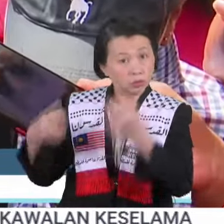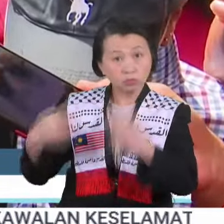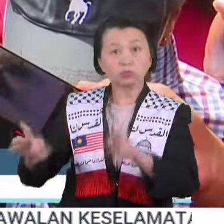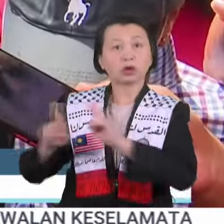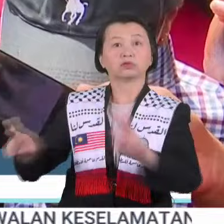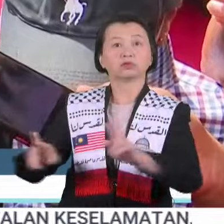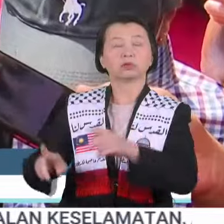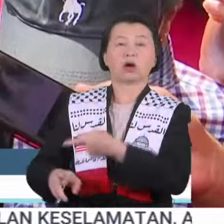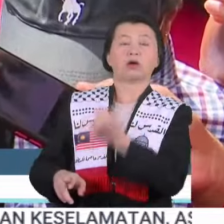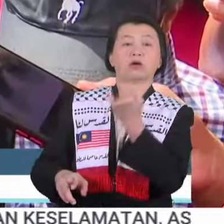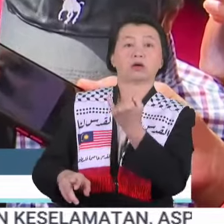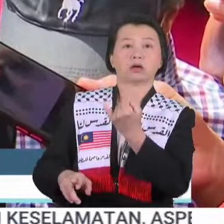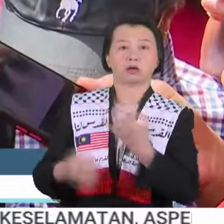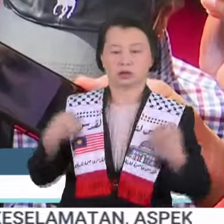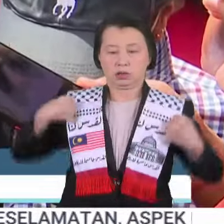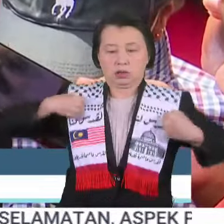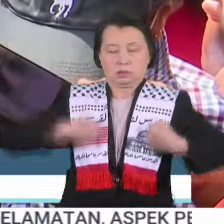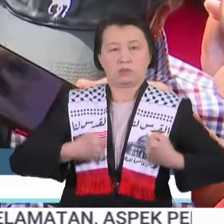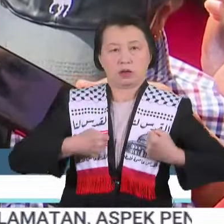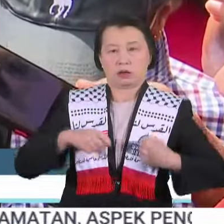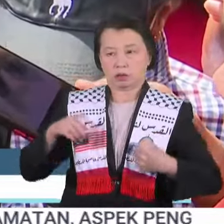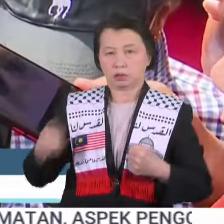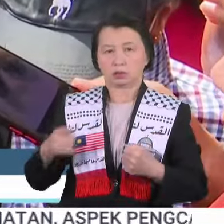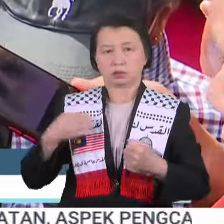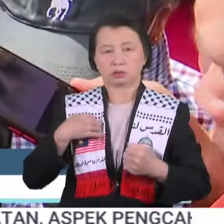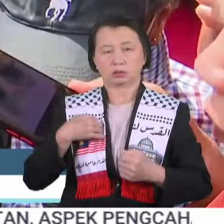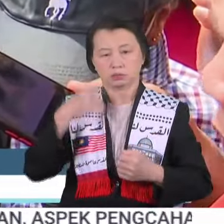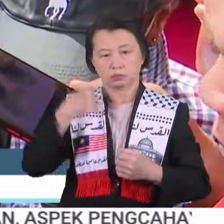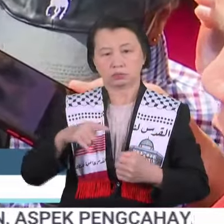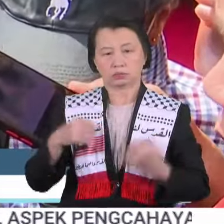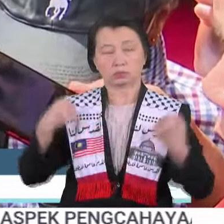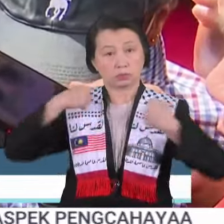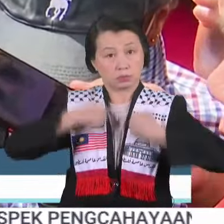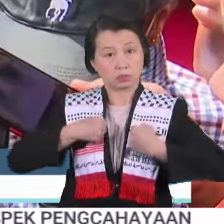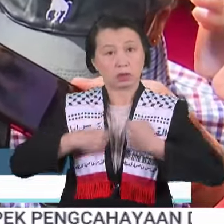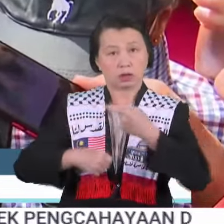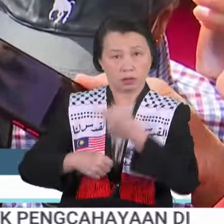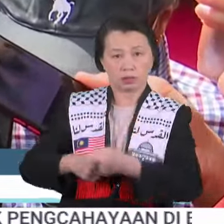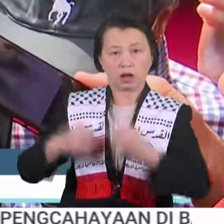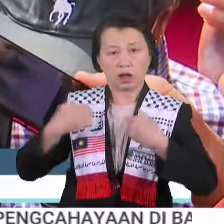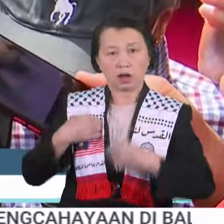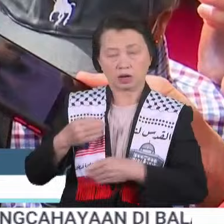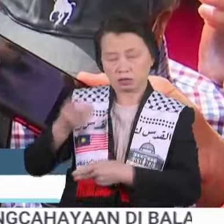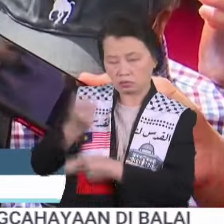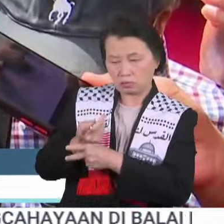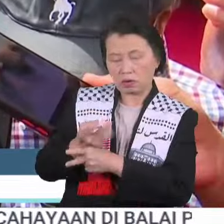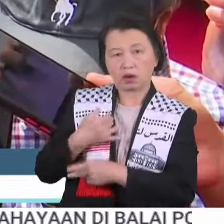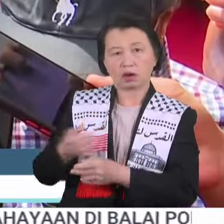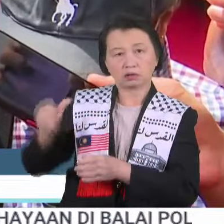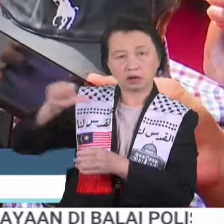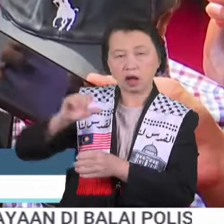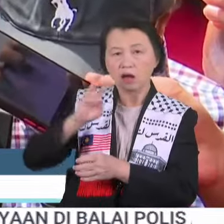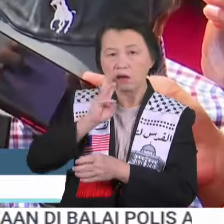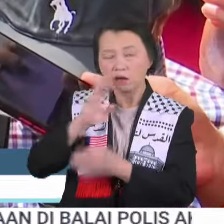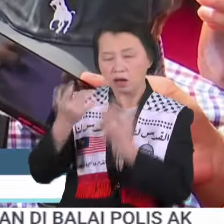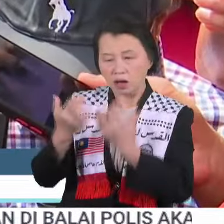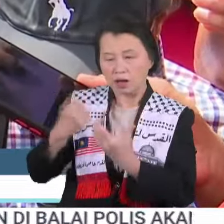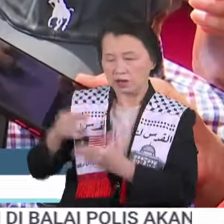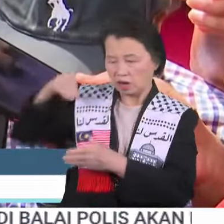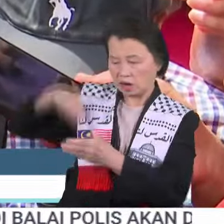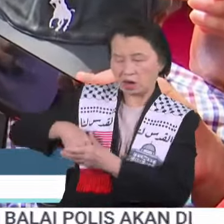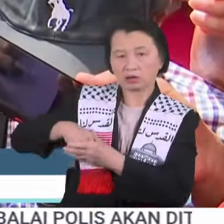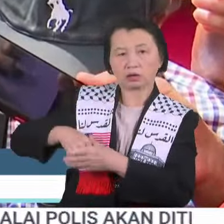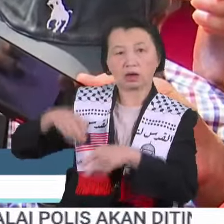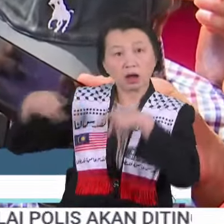persediaan. Beg yang digunakan sebagai shield tu, sebagai shield, diletak zinc, diletak paper, diletak kain